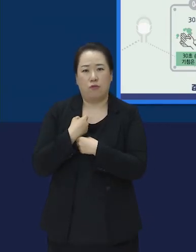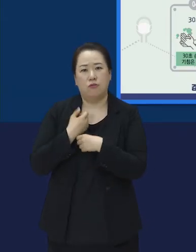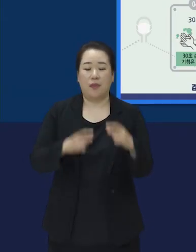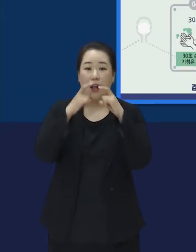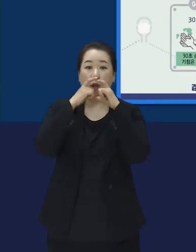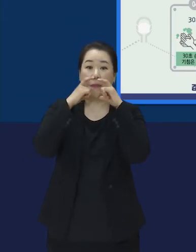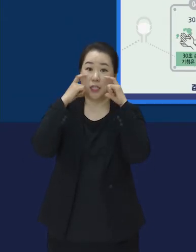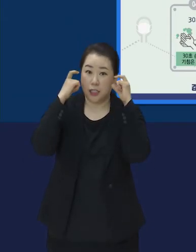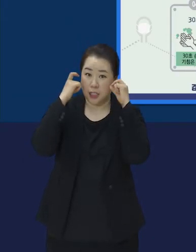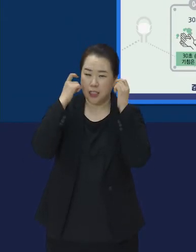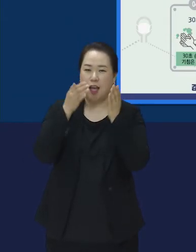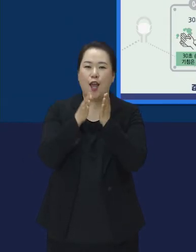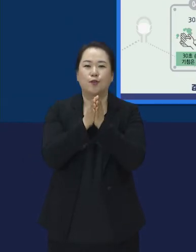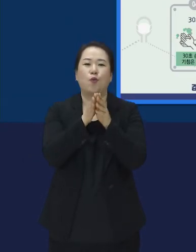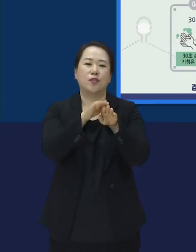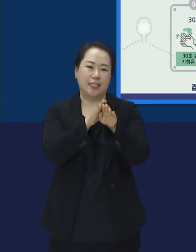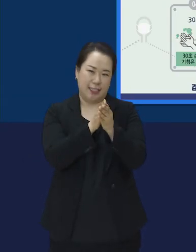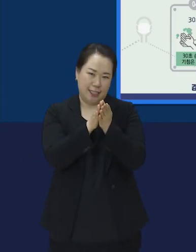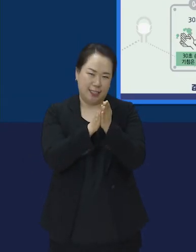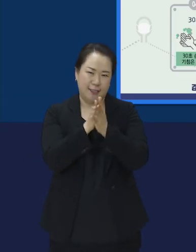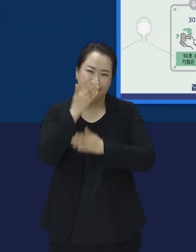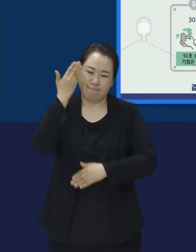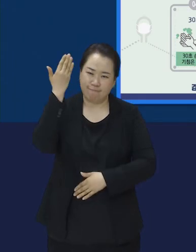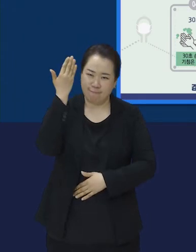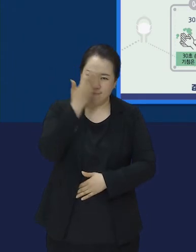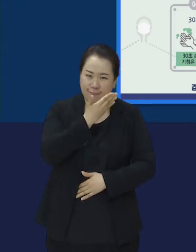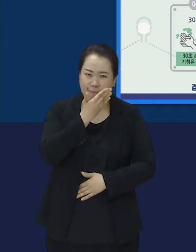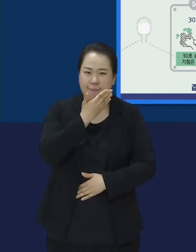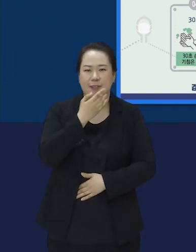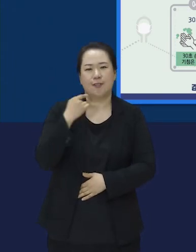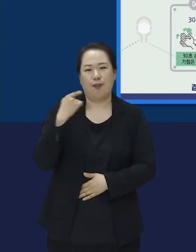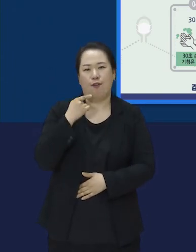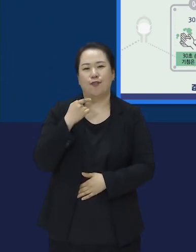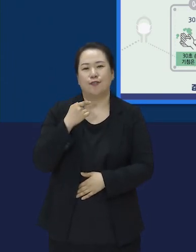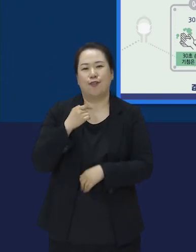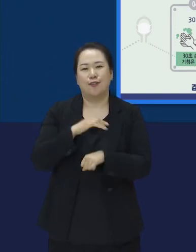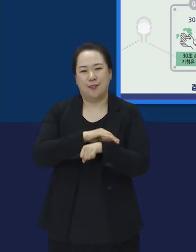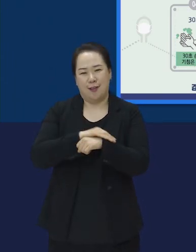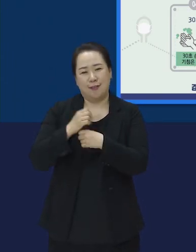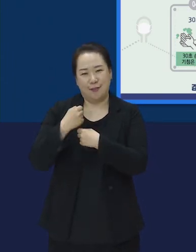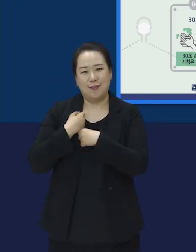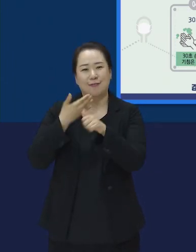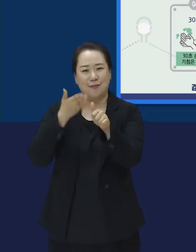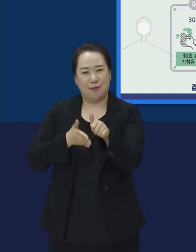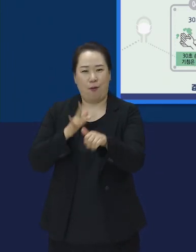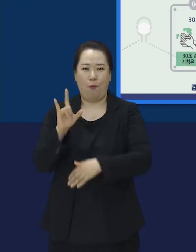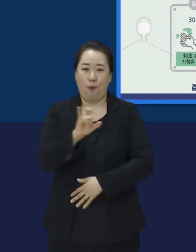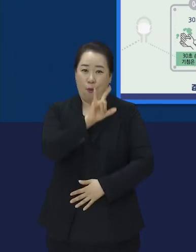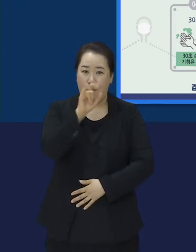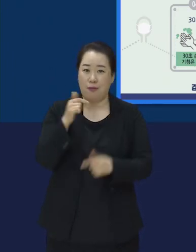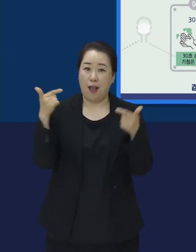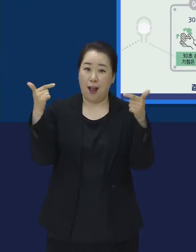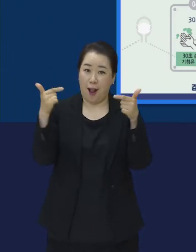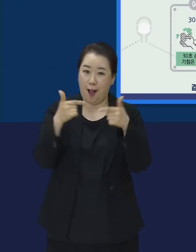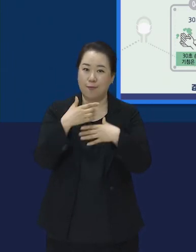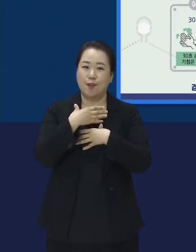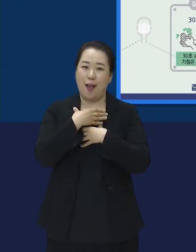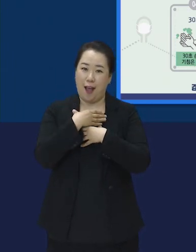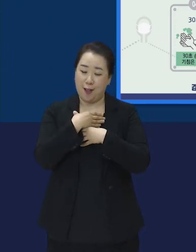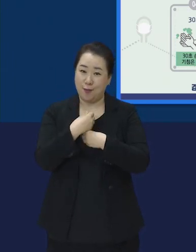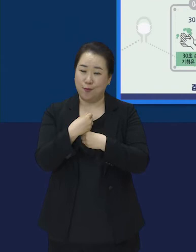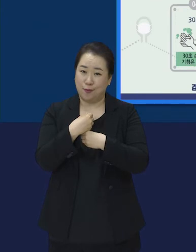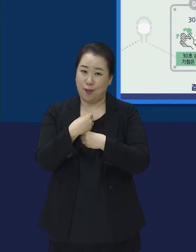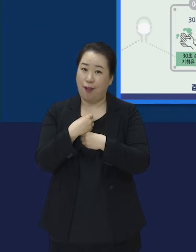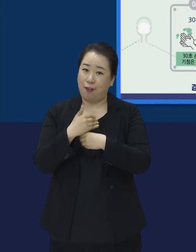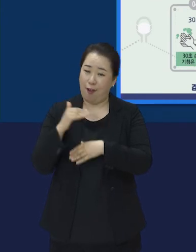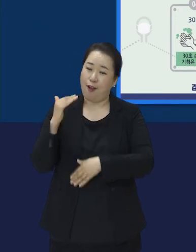마스크 쓰기, 손 씻기 등 개인위생 수칙을 잘 지켜주시면 코로나19 사태의 감소 안정세가